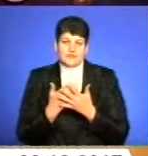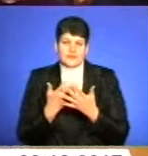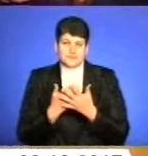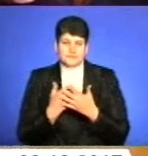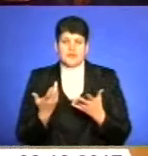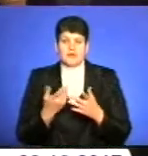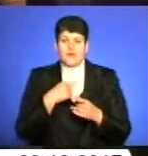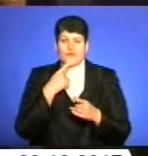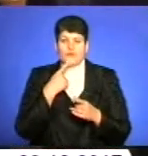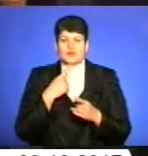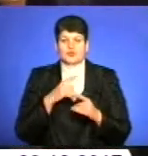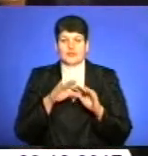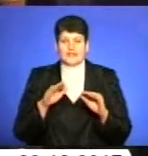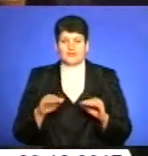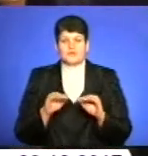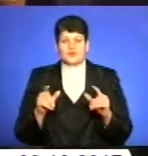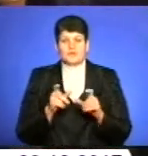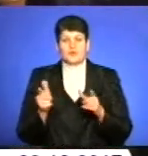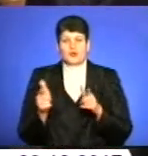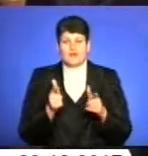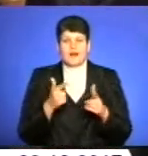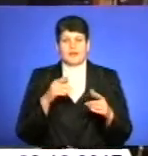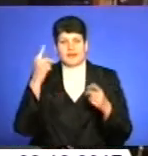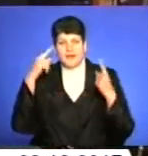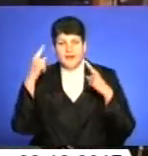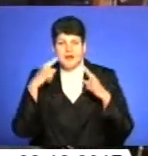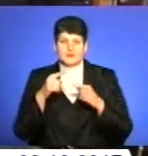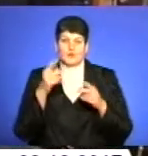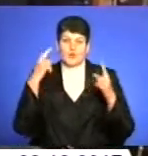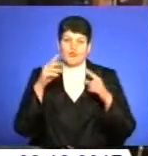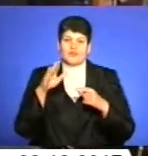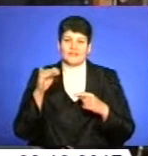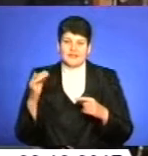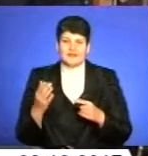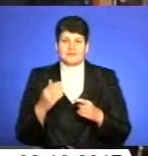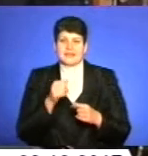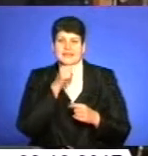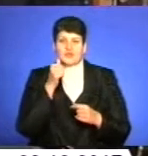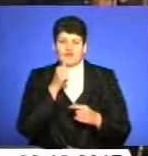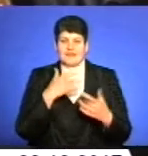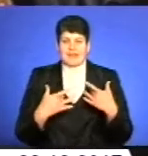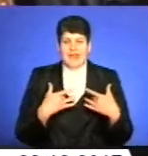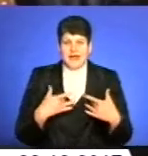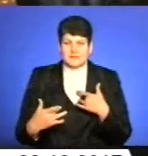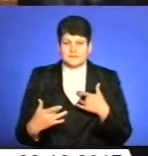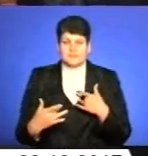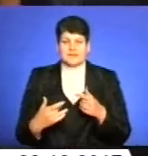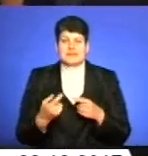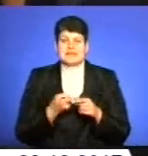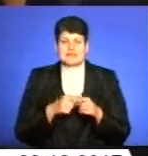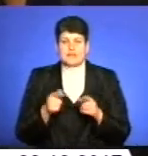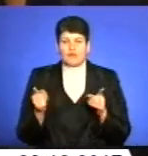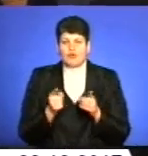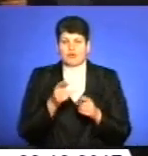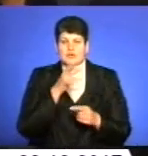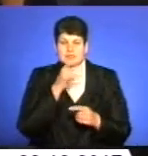2 місяці учасники кіносадочка підготували казку, мультфільм і тіньовий театр, який презентували на кінофорумі. За цей короткий час, який ми